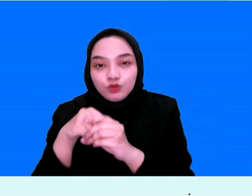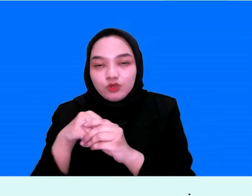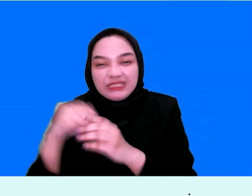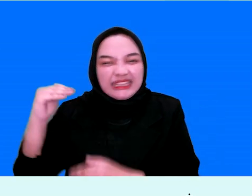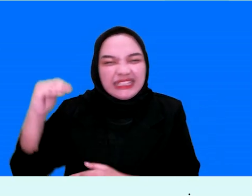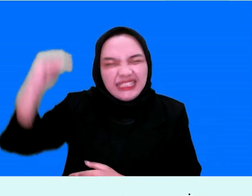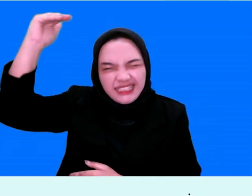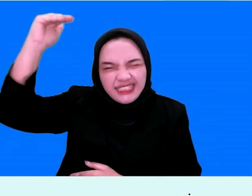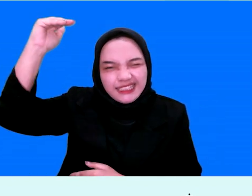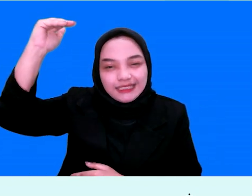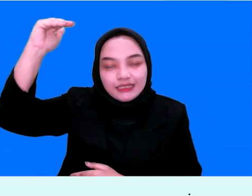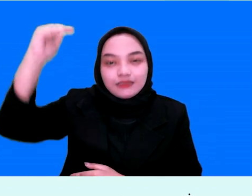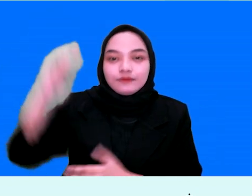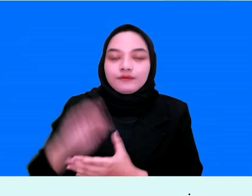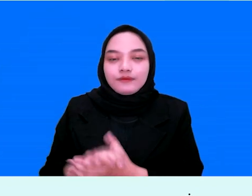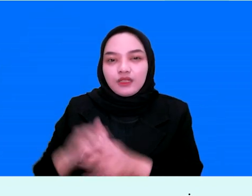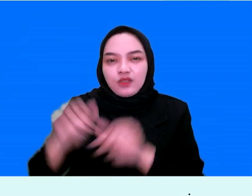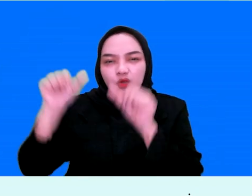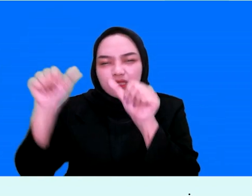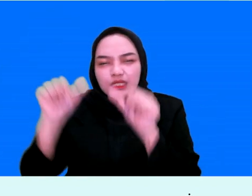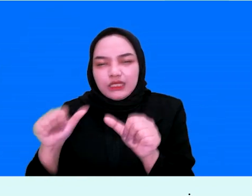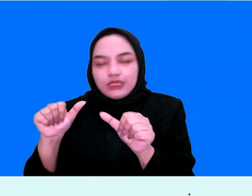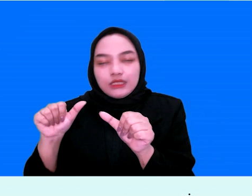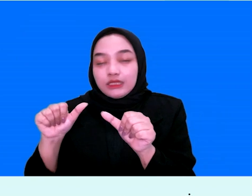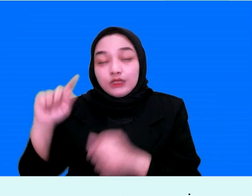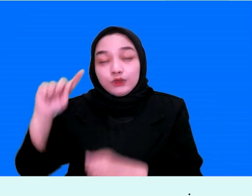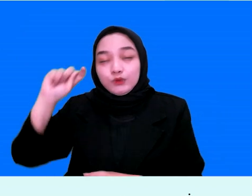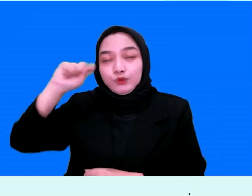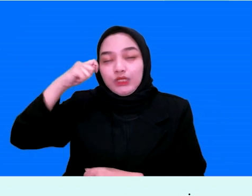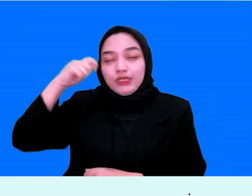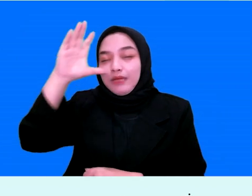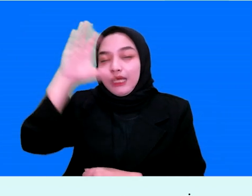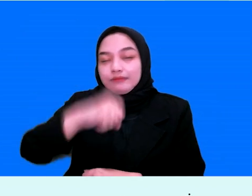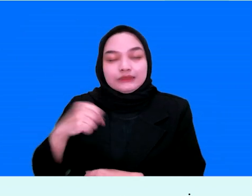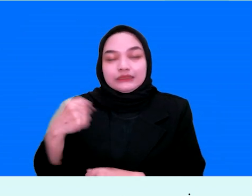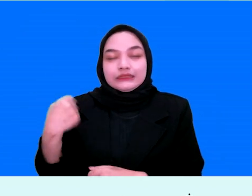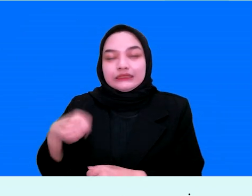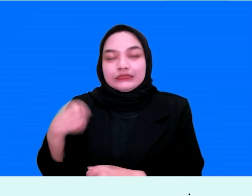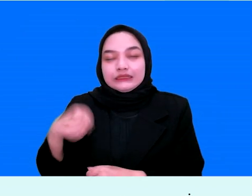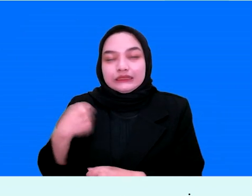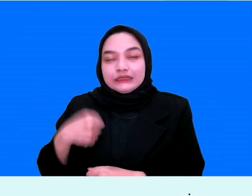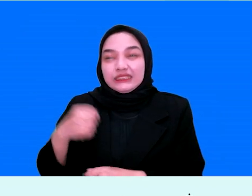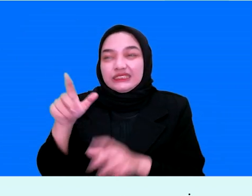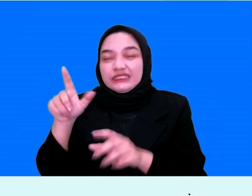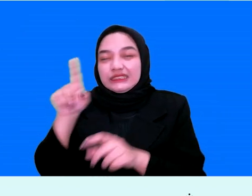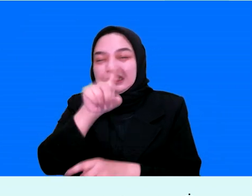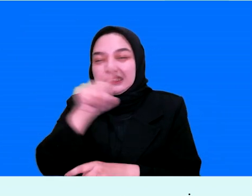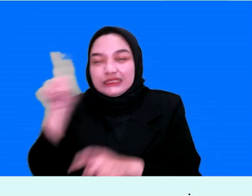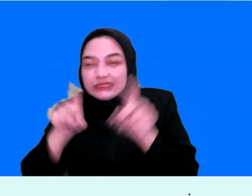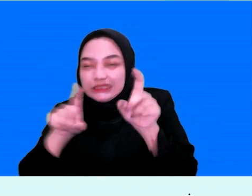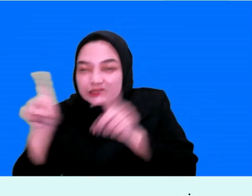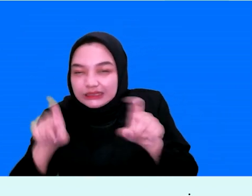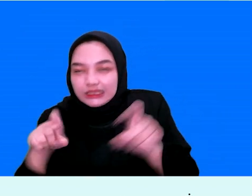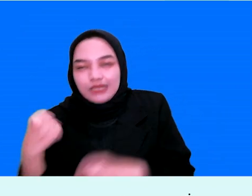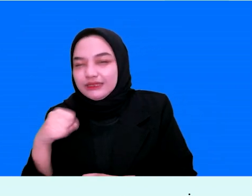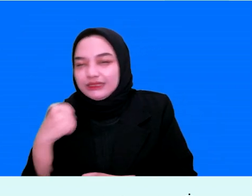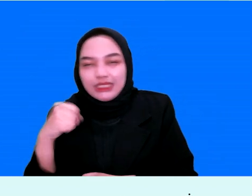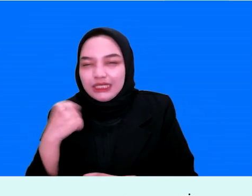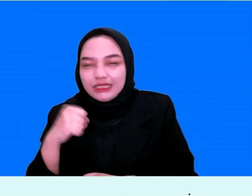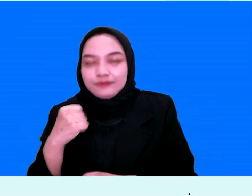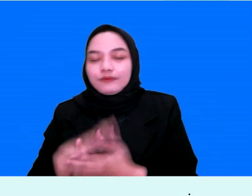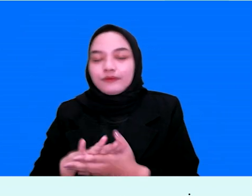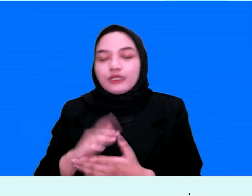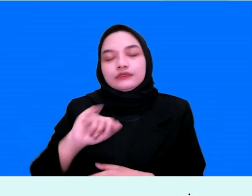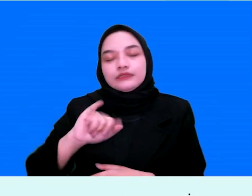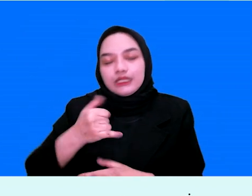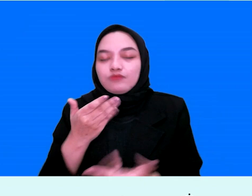itu high, yaitu di mana tidak kontennya sulit untuk dipahami, tidak bisa dinavigasikan oleh user,